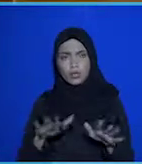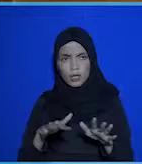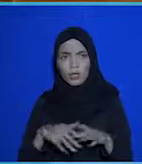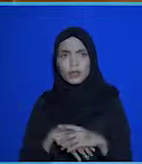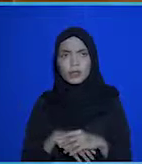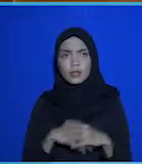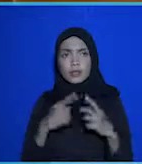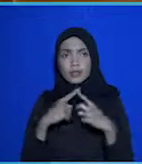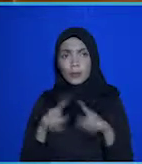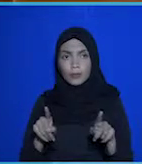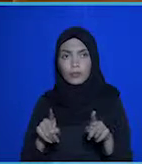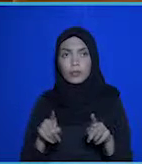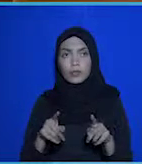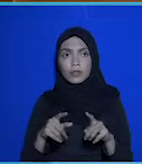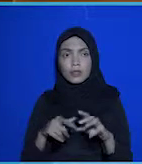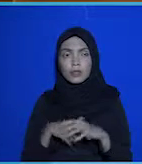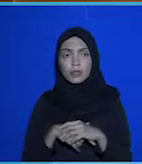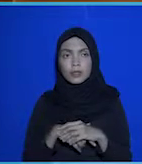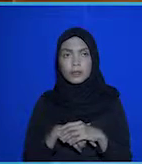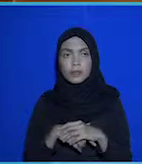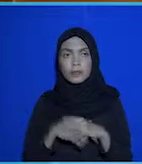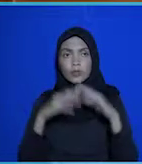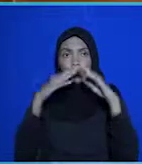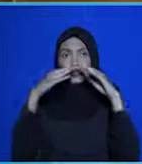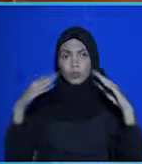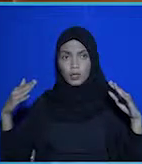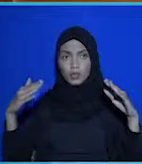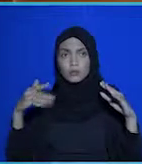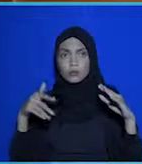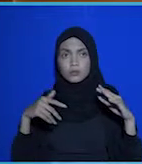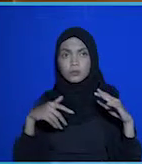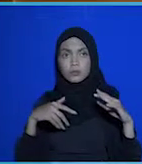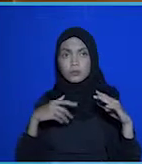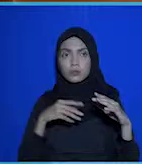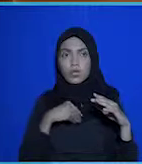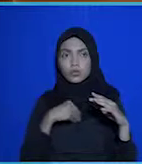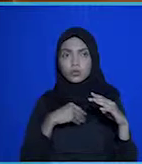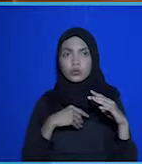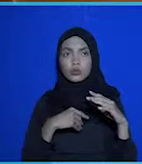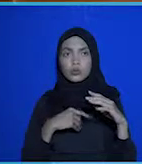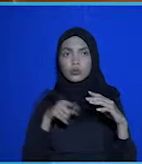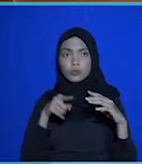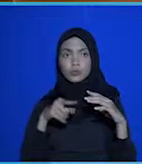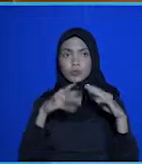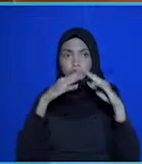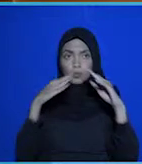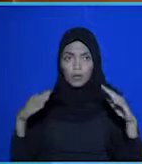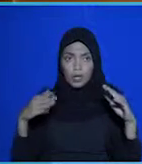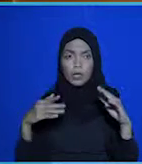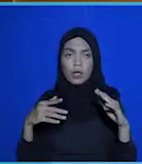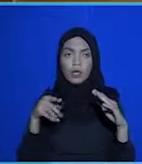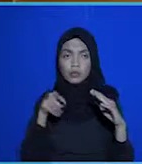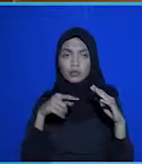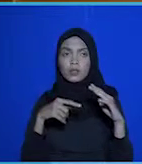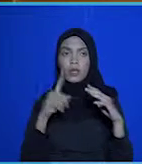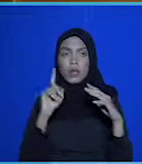20 hari selesai. Namun bentuk dari rumahnya, maksudnya konstruksinya harus memenuhi